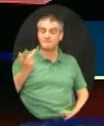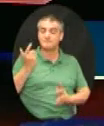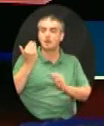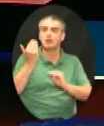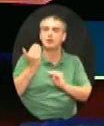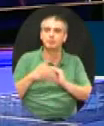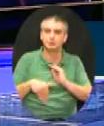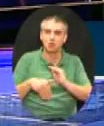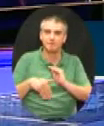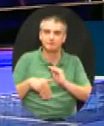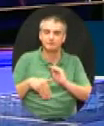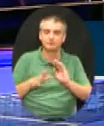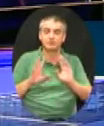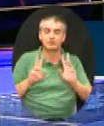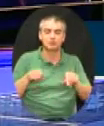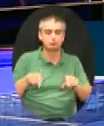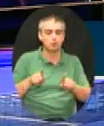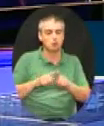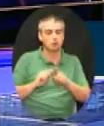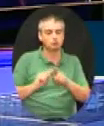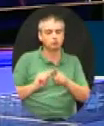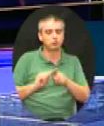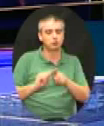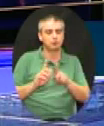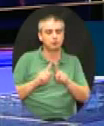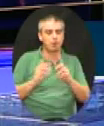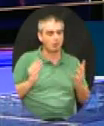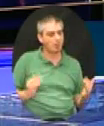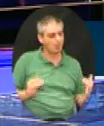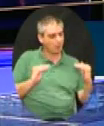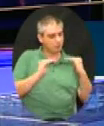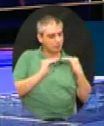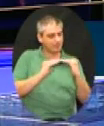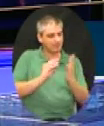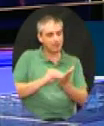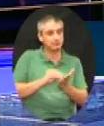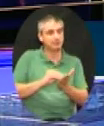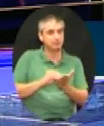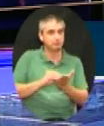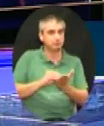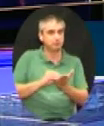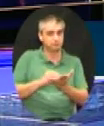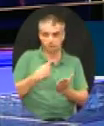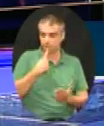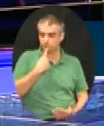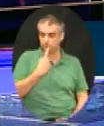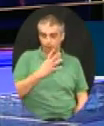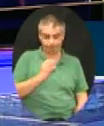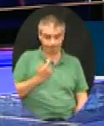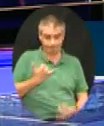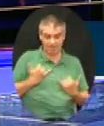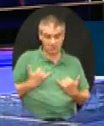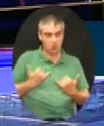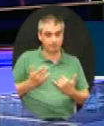שבסופו של דבר יש פה איזשהו סוג של התאמה לצרכים. כלומר, אם